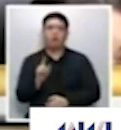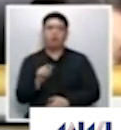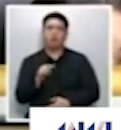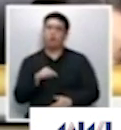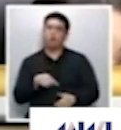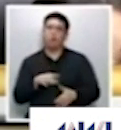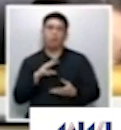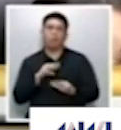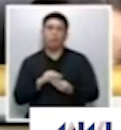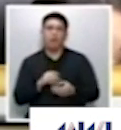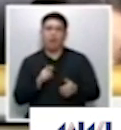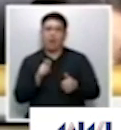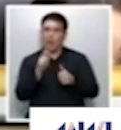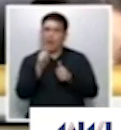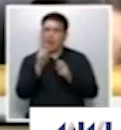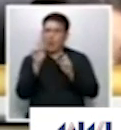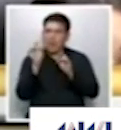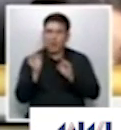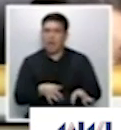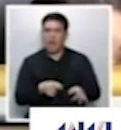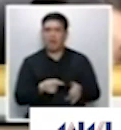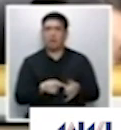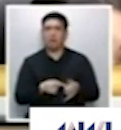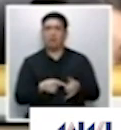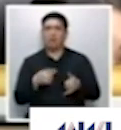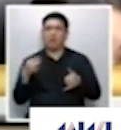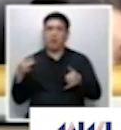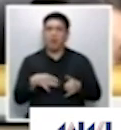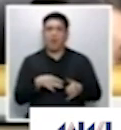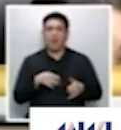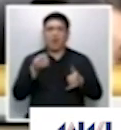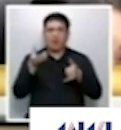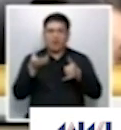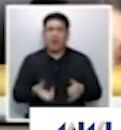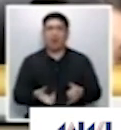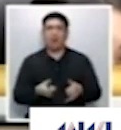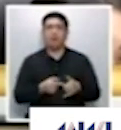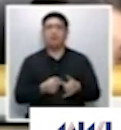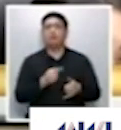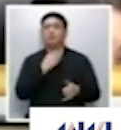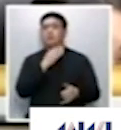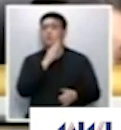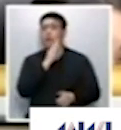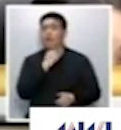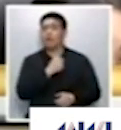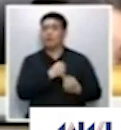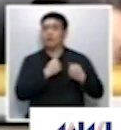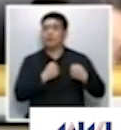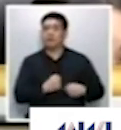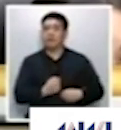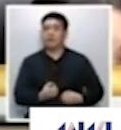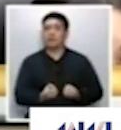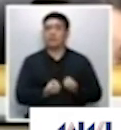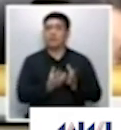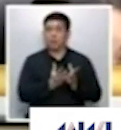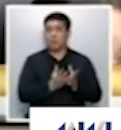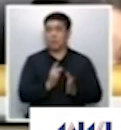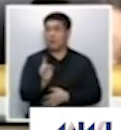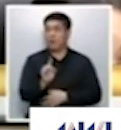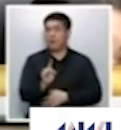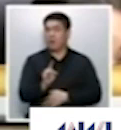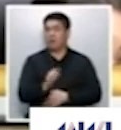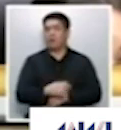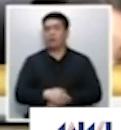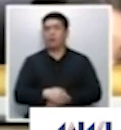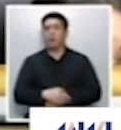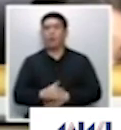แรงต่อร่างกายของผู้ถูกกระทำอย่างยิ่งการทำร้ายทางจิตใจจะเห็นได้ว่าผู้ที่ถู